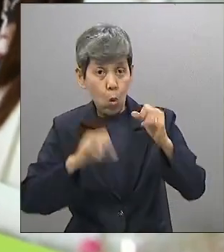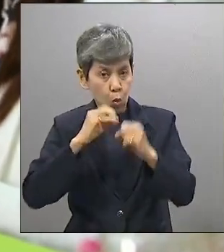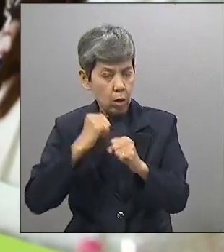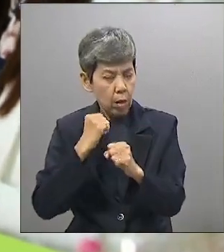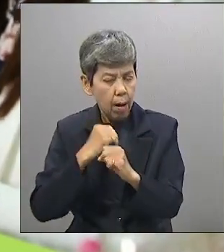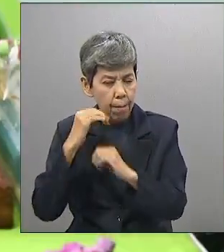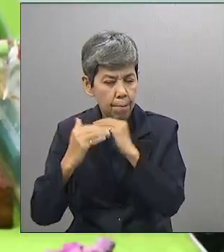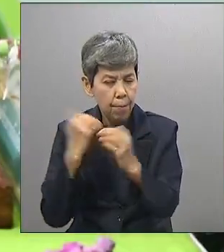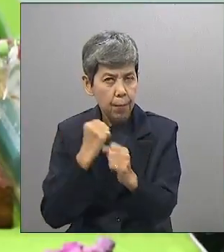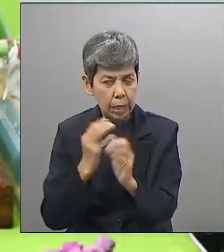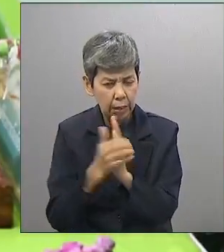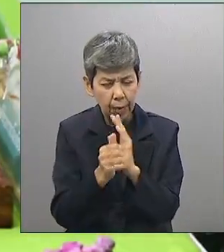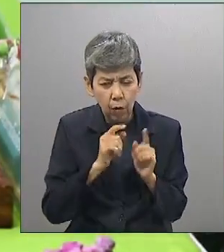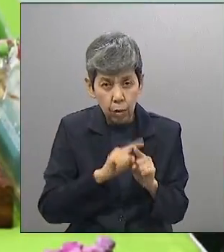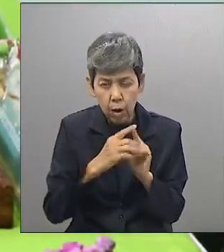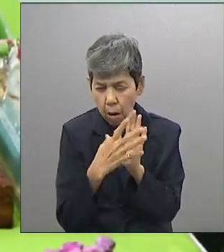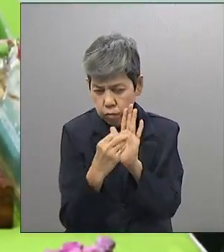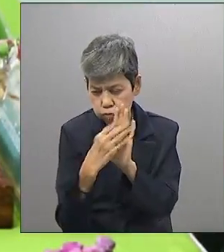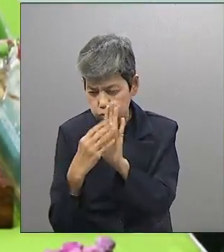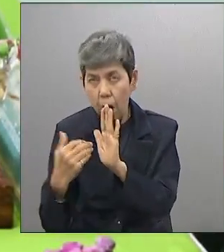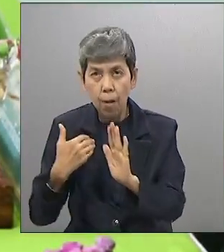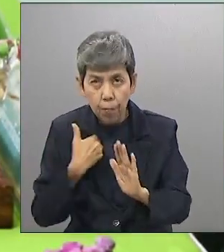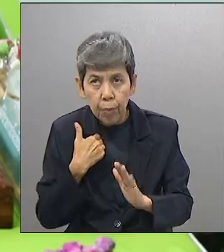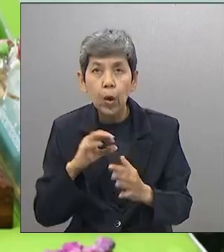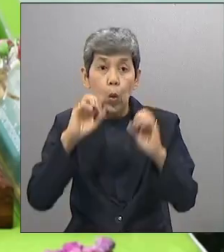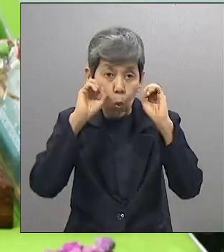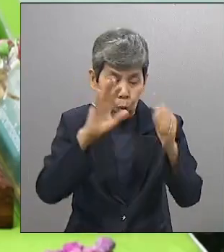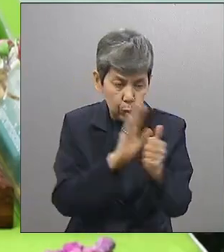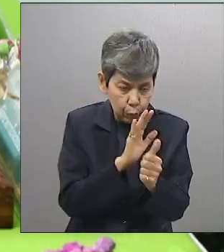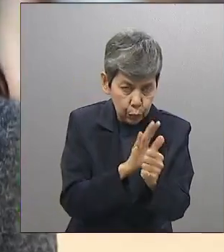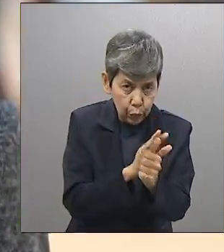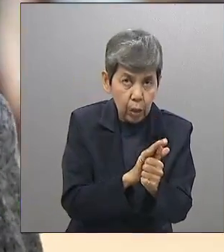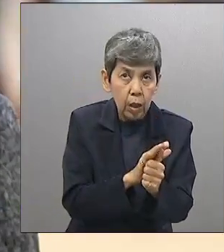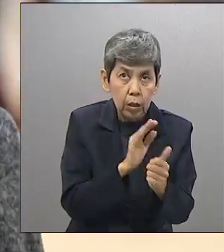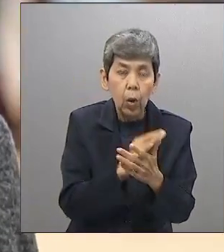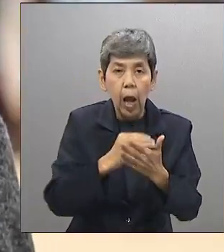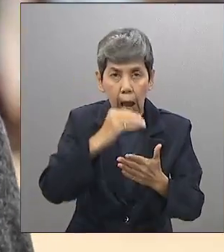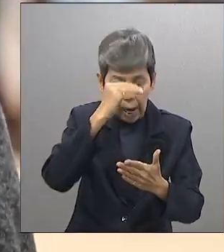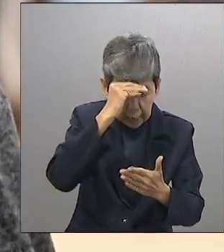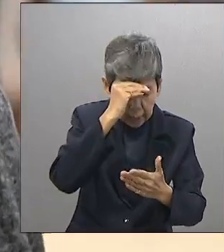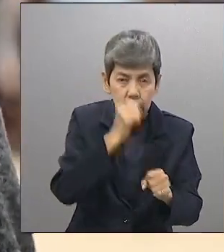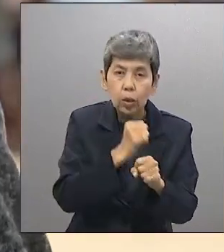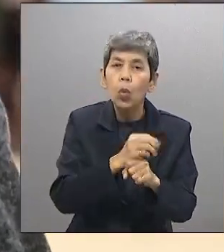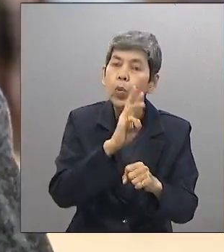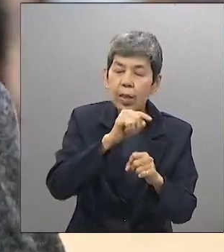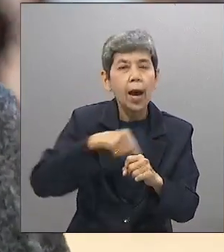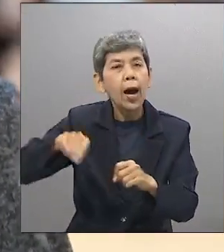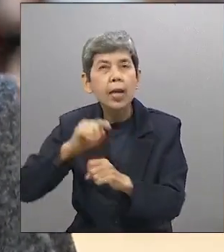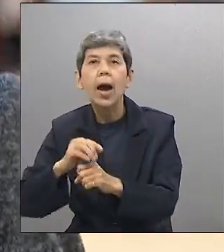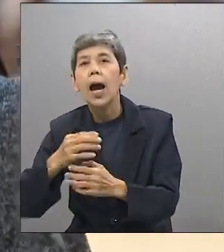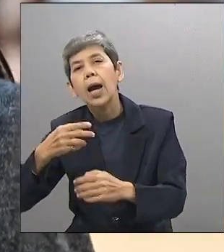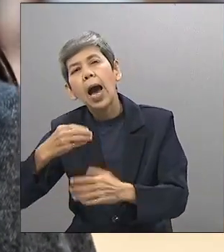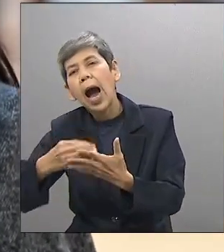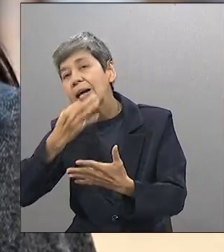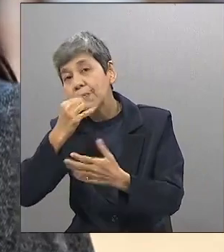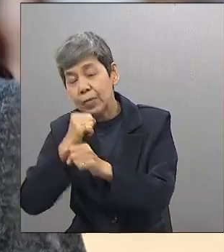ภาคุครู โดยใช้ผู้ชวชณ์ต่ๆทั้งดูรคุครูในสายสามันและอาชีวะนะคะรวมถึงการสรางคามต